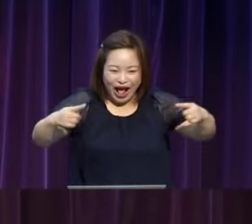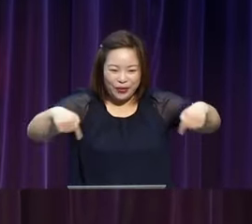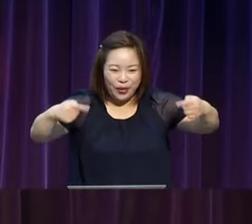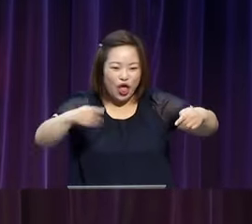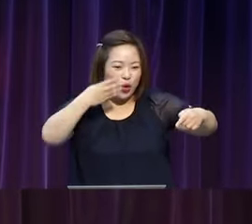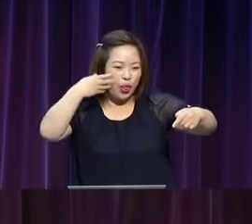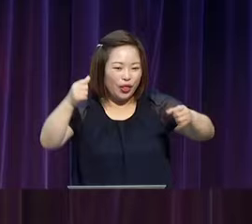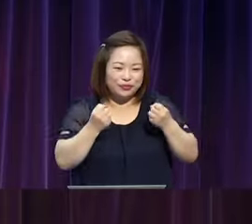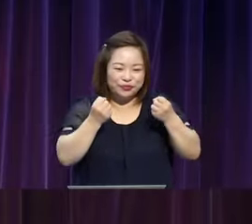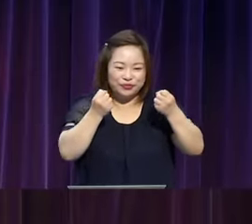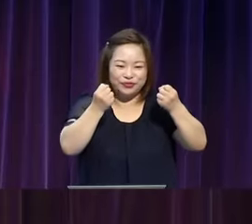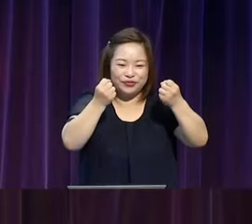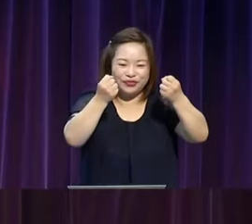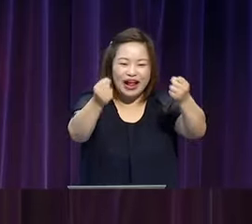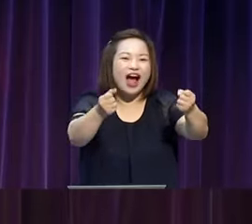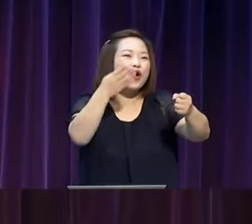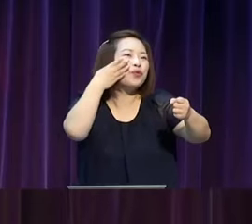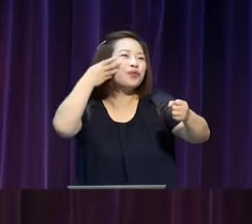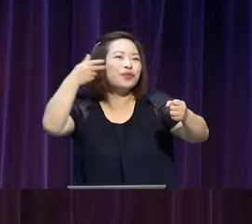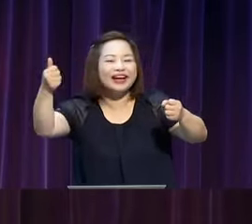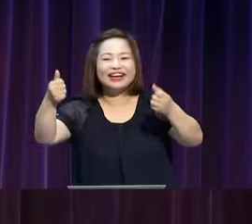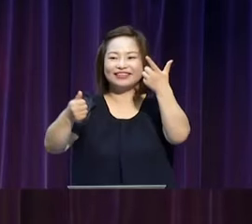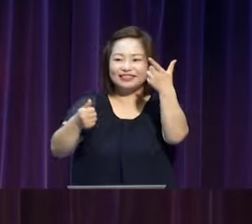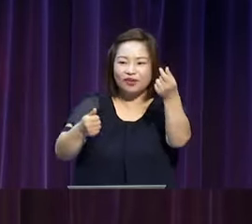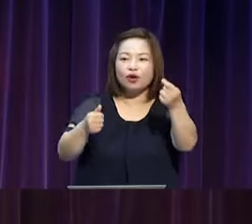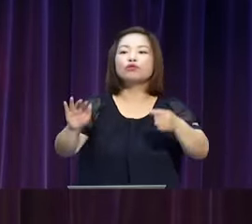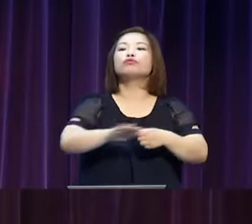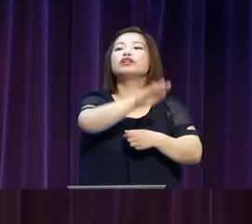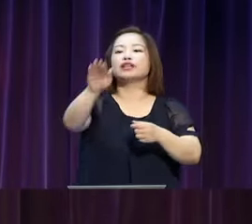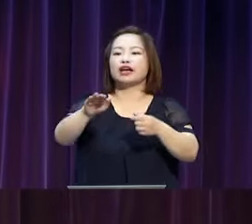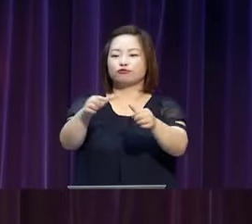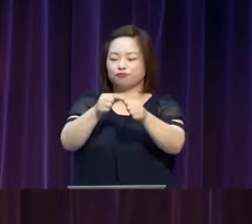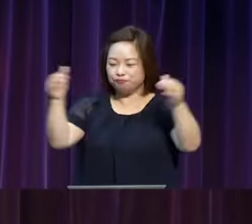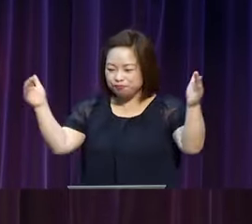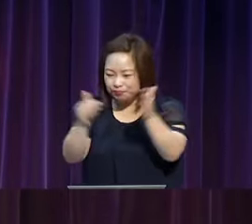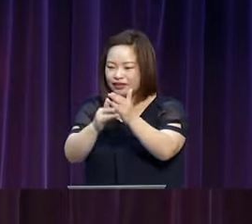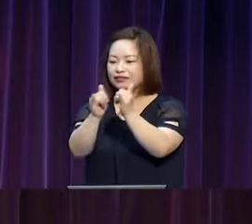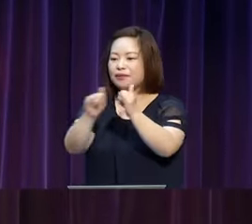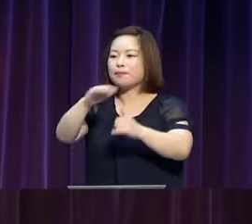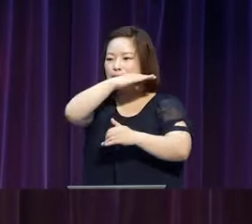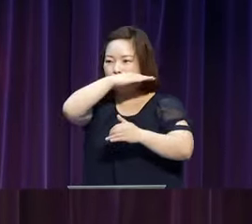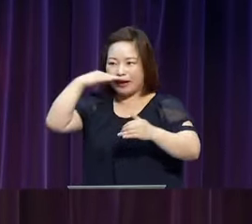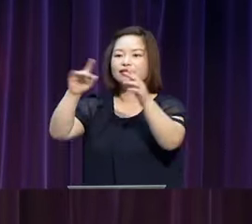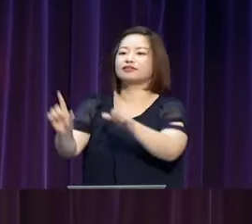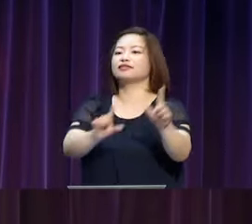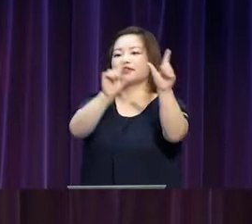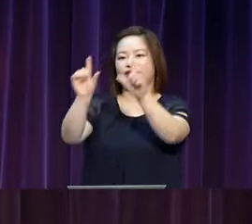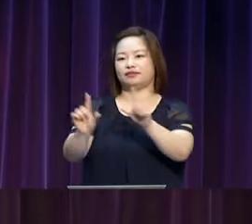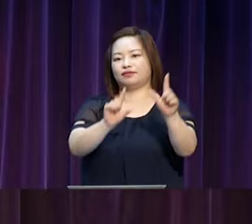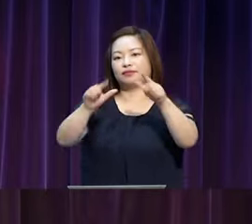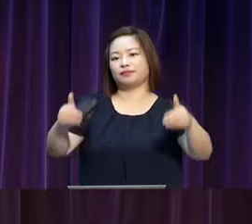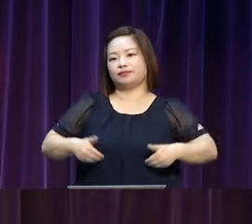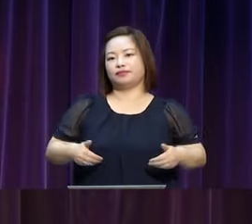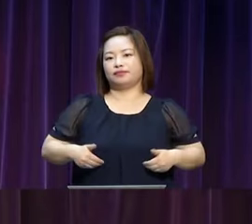사람이 정상적인 생활 속에서 반드시 해야 될 것들입니다. 자, 그런데